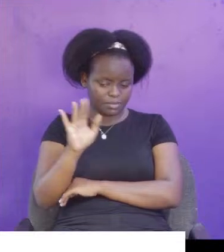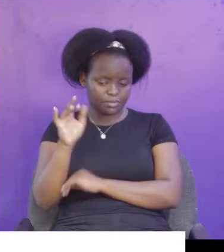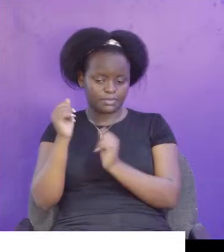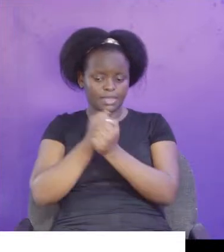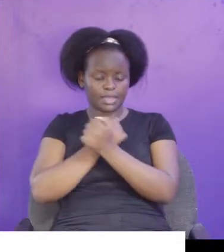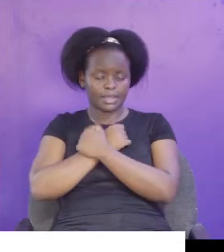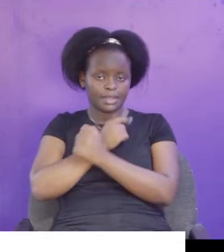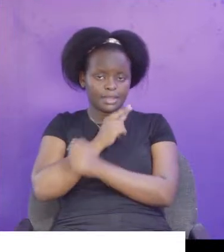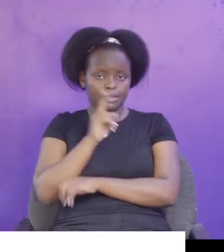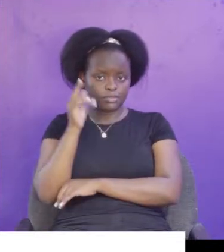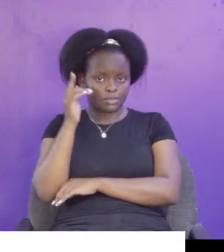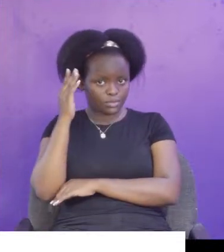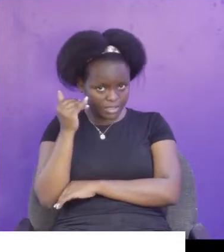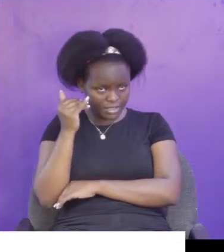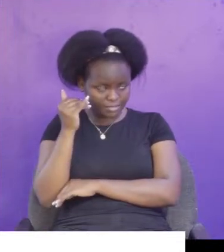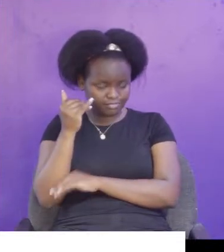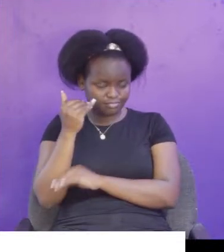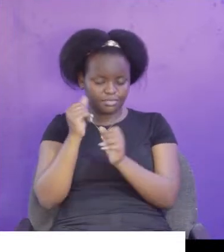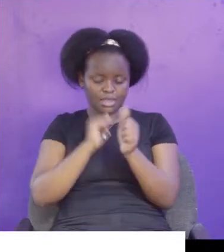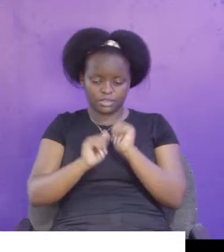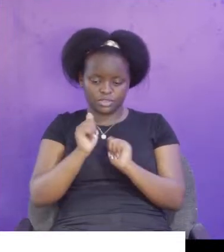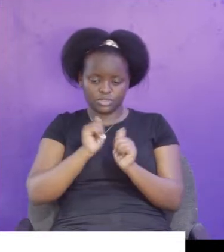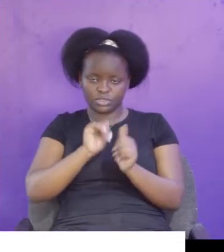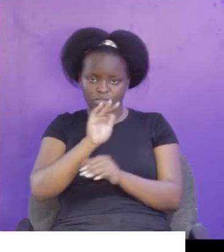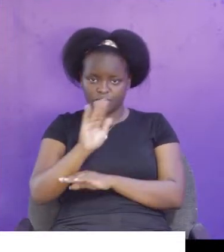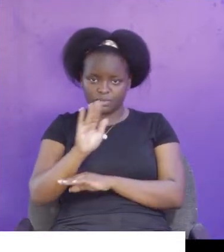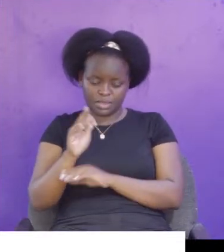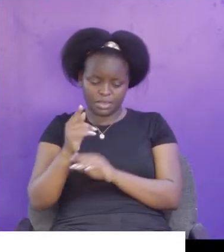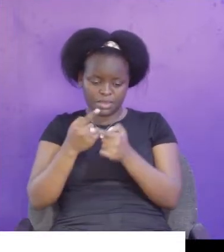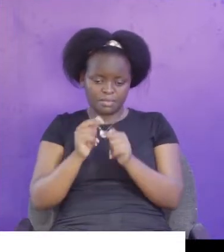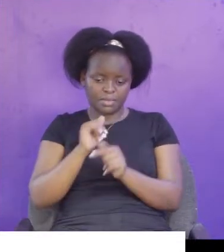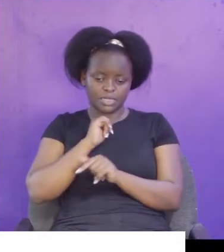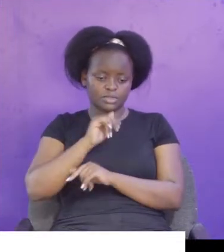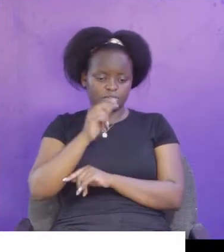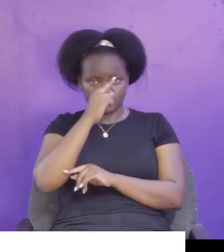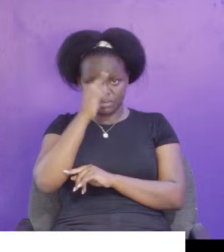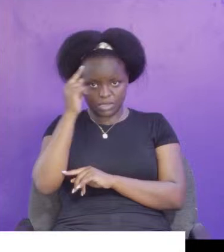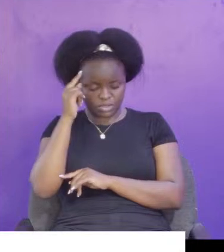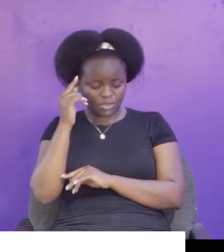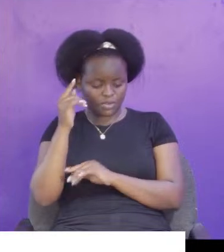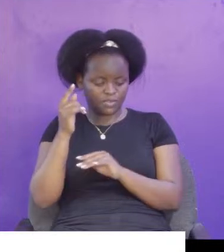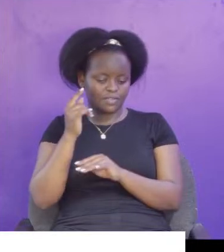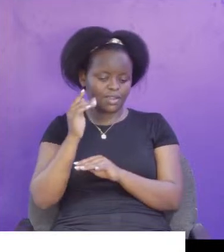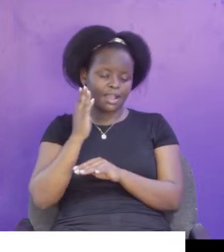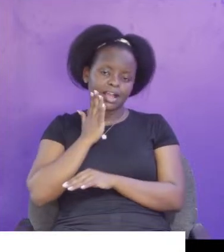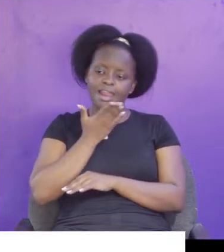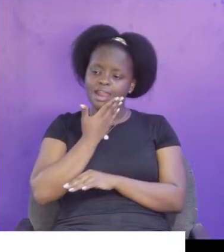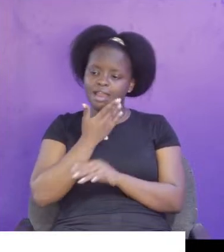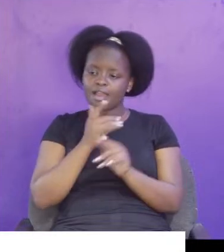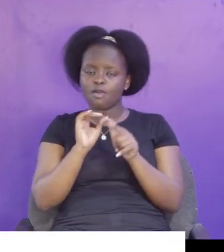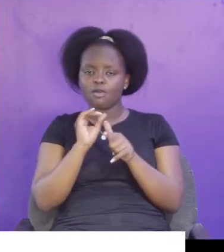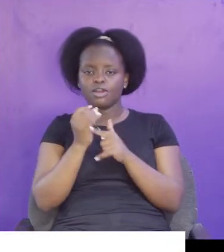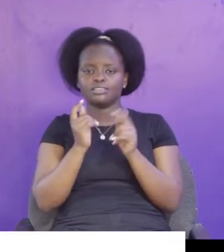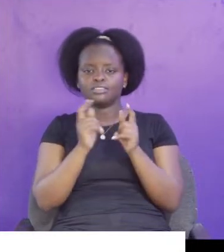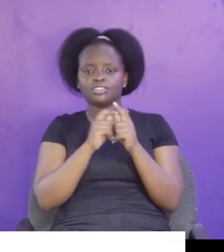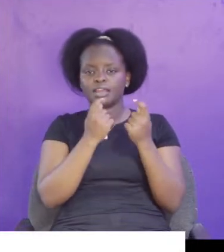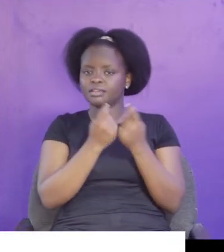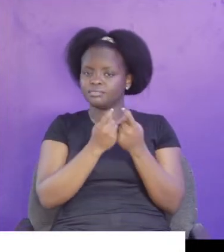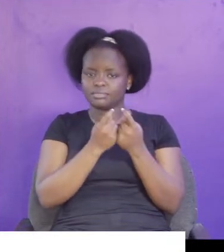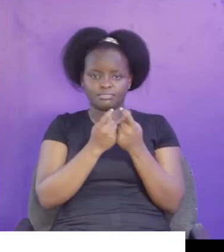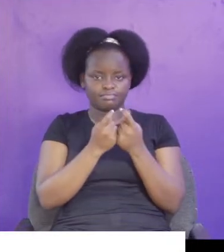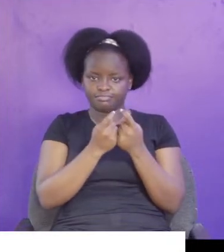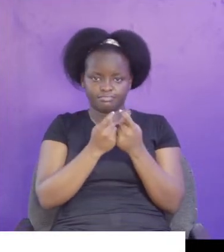ya vitendo yako, lakini sio kwa sababu ya rangi yako ama kabila lako.